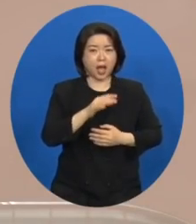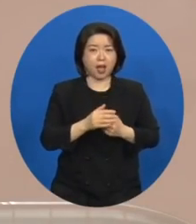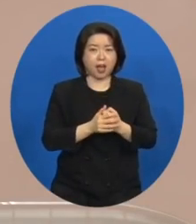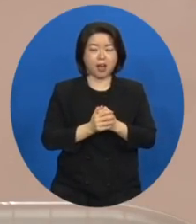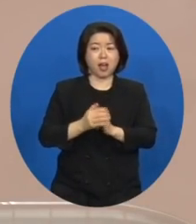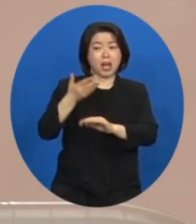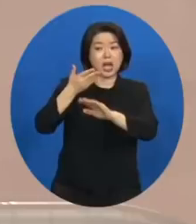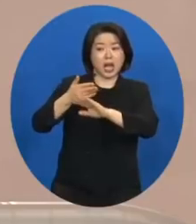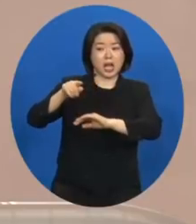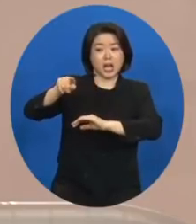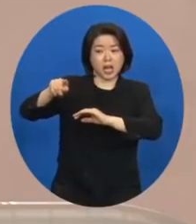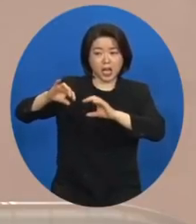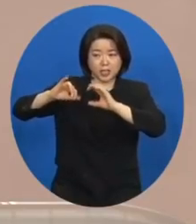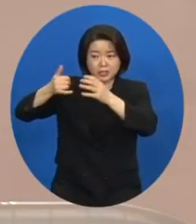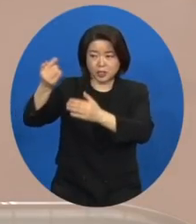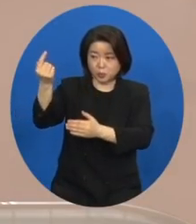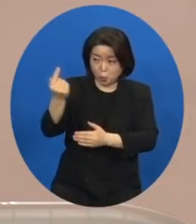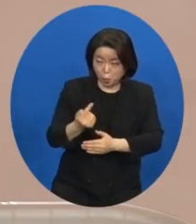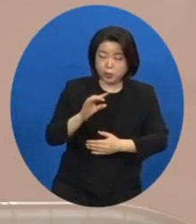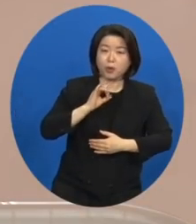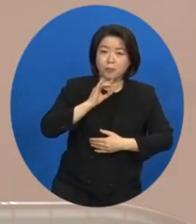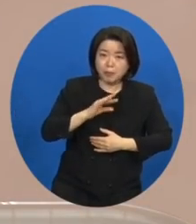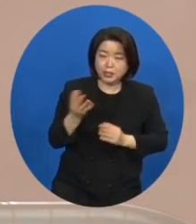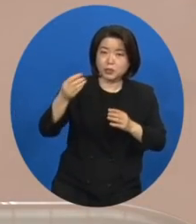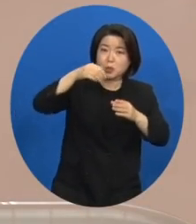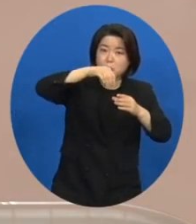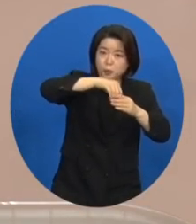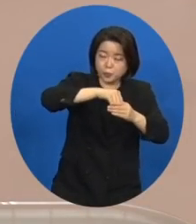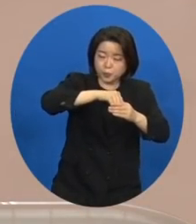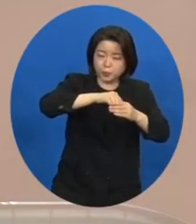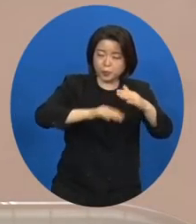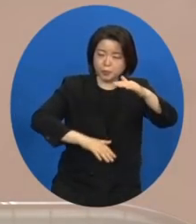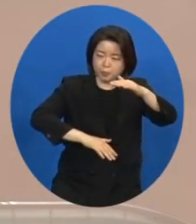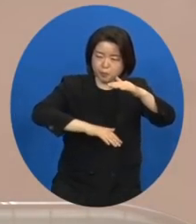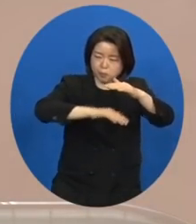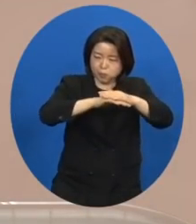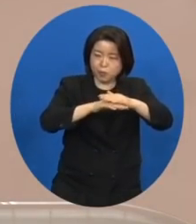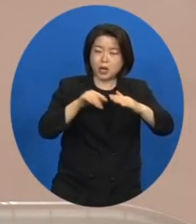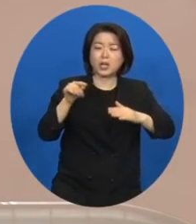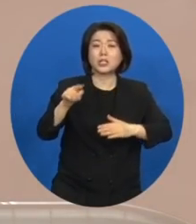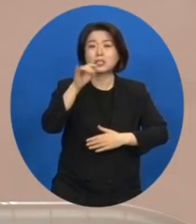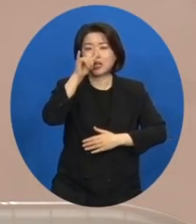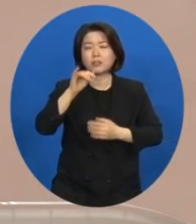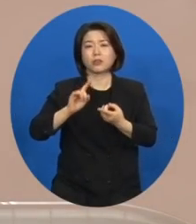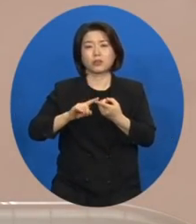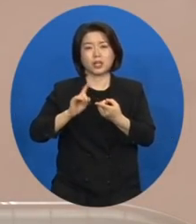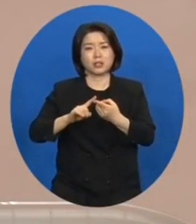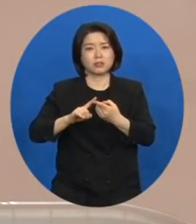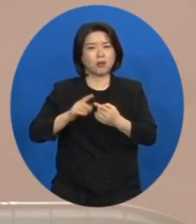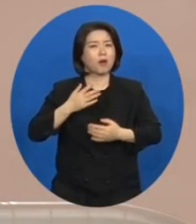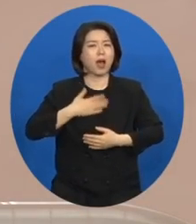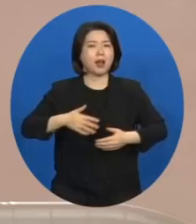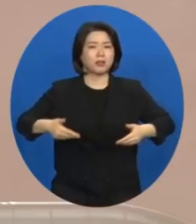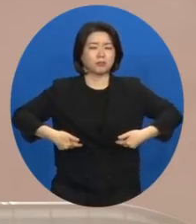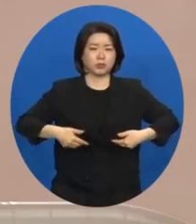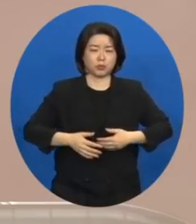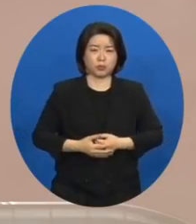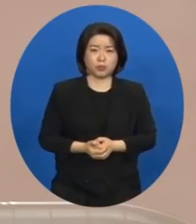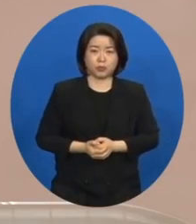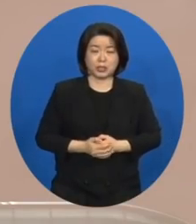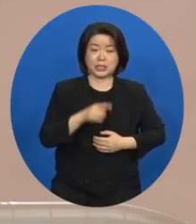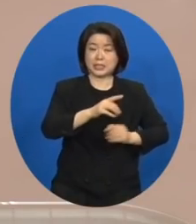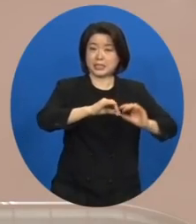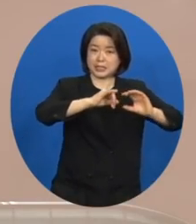세상에서 오는 것으로 많지 퍼져야 되는 그런 것을 알아야 된다는 거죠 그러면서 이 세상의